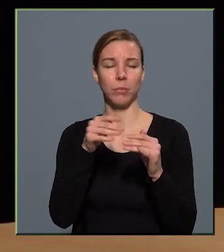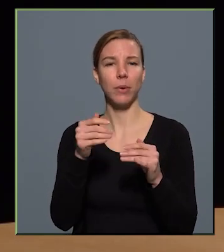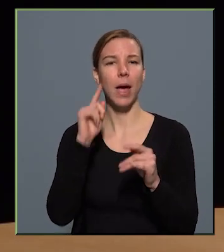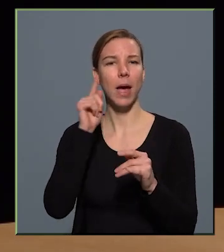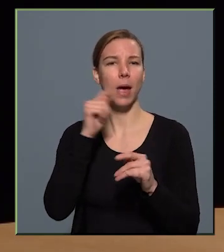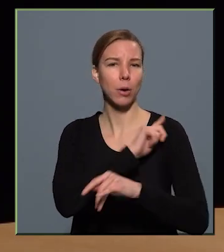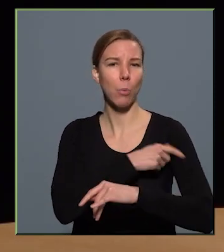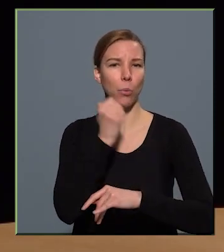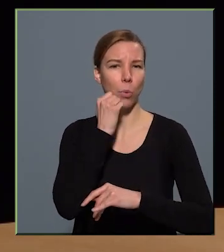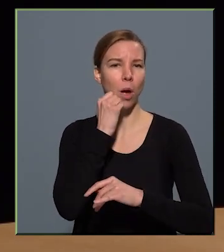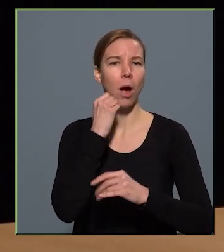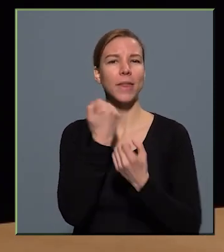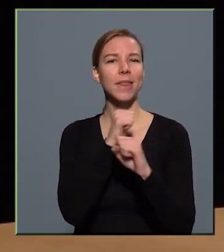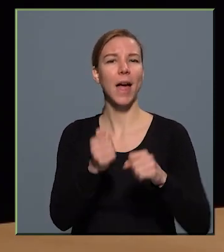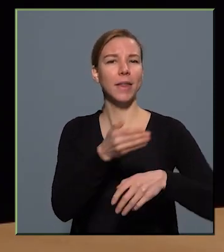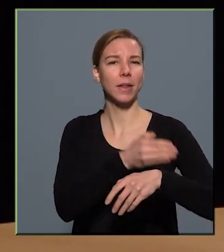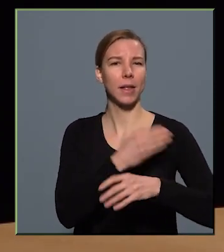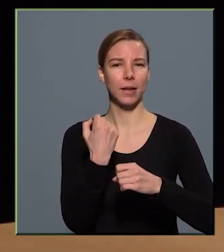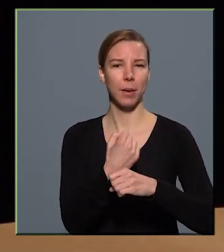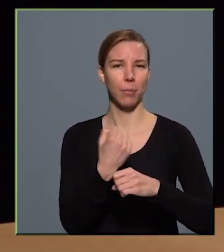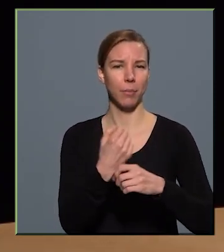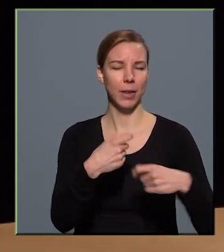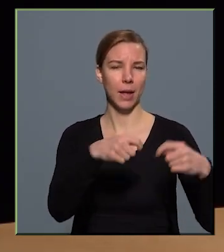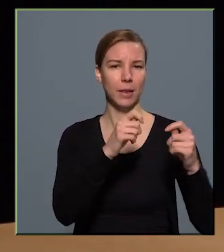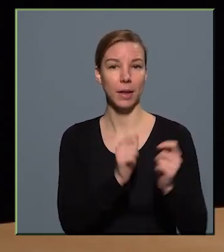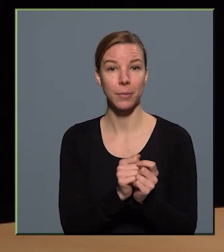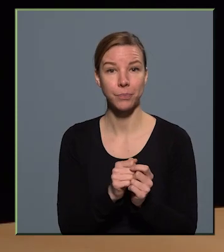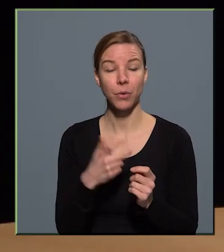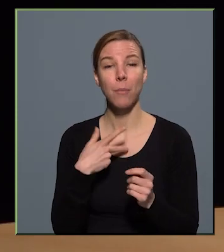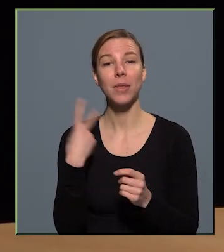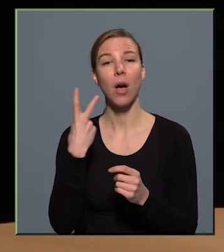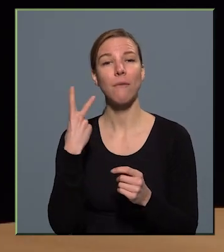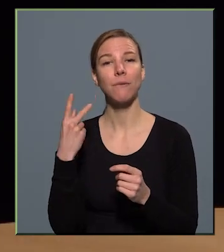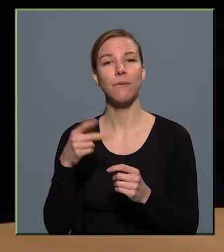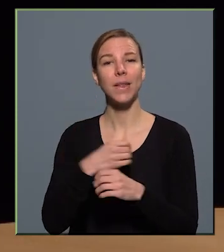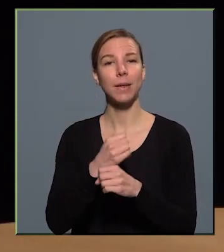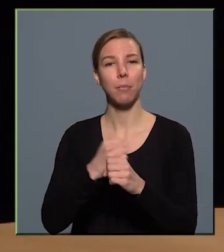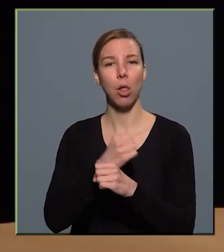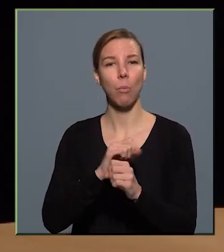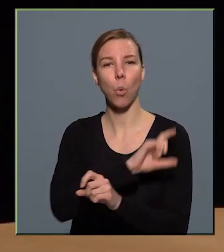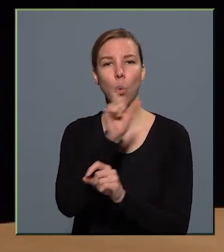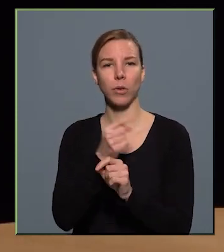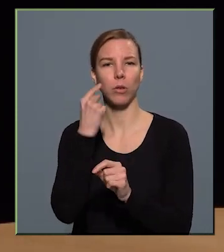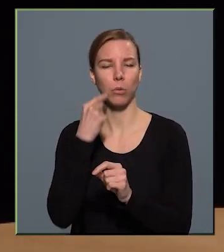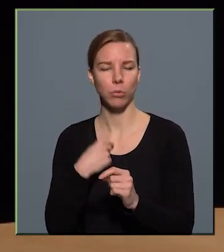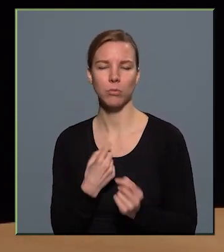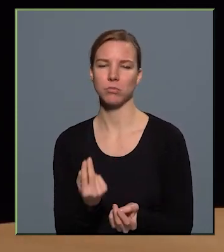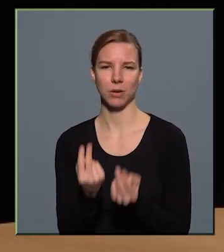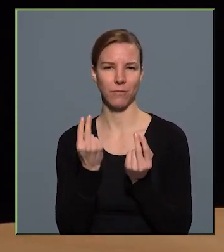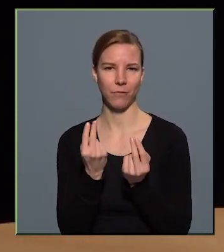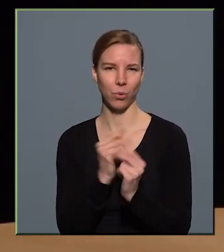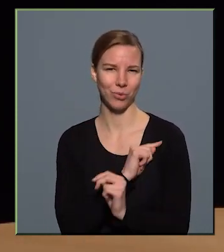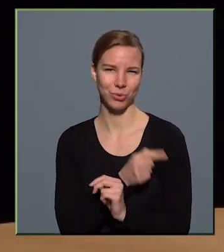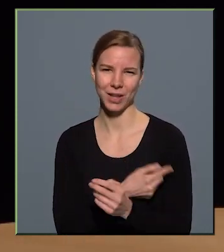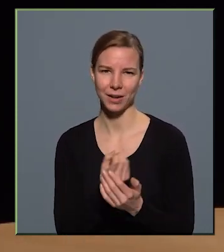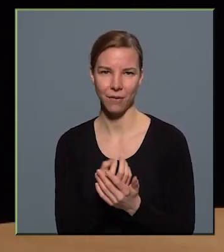egy nagyon régi történet. Hiszen a vízimalmok óta tudjuk, hogy ez egy fontos energiaforrás. Nekünk nincs erre